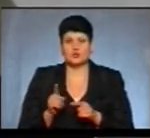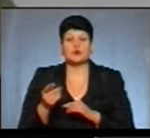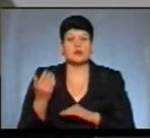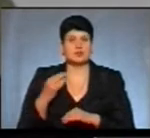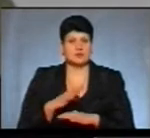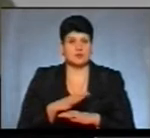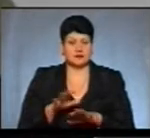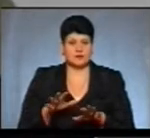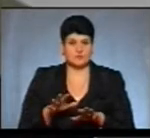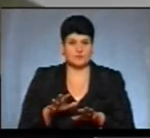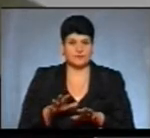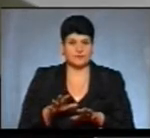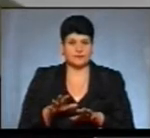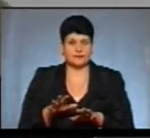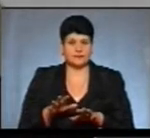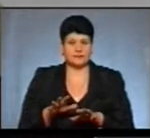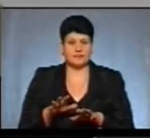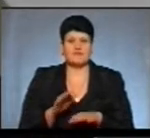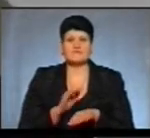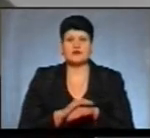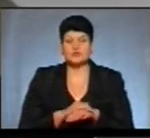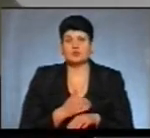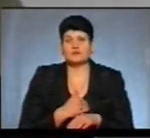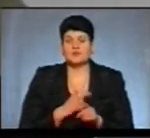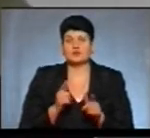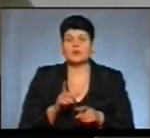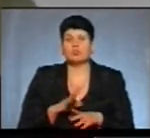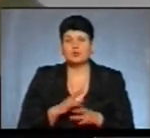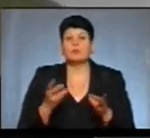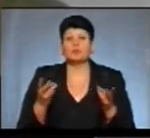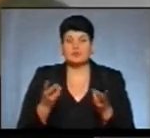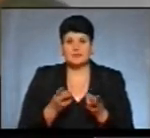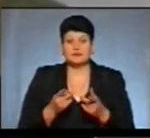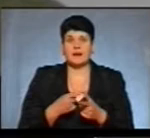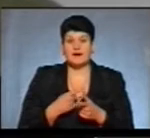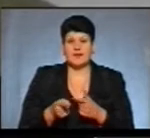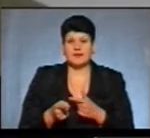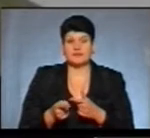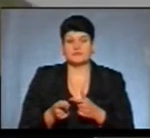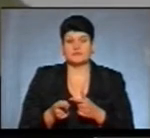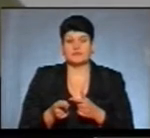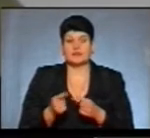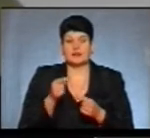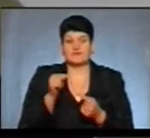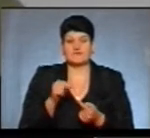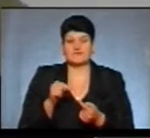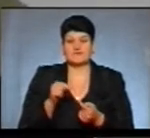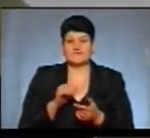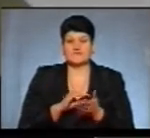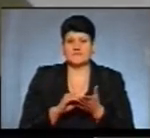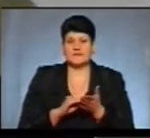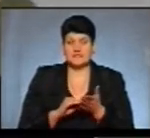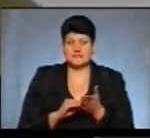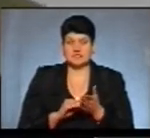що, ну, фактично добровільна згода була потрібна, але її, ну, визначенням